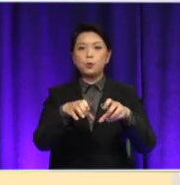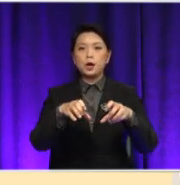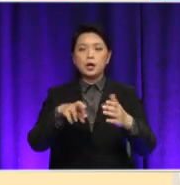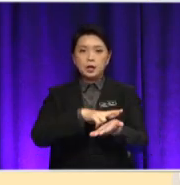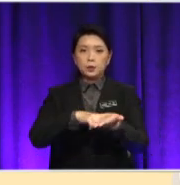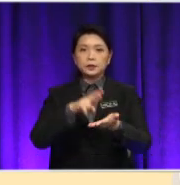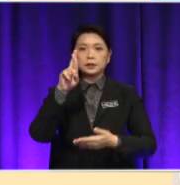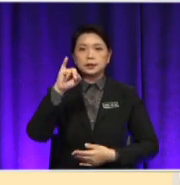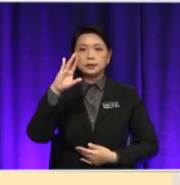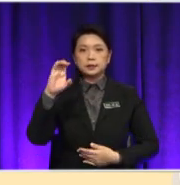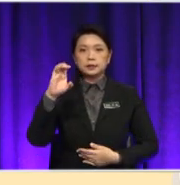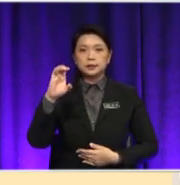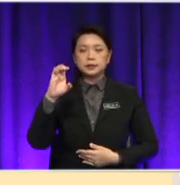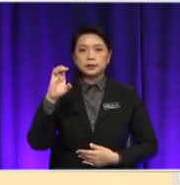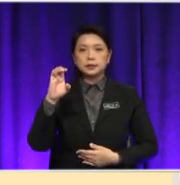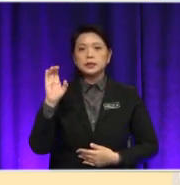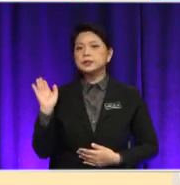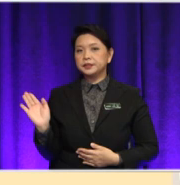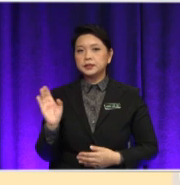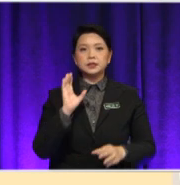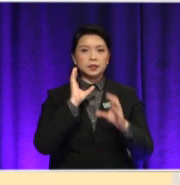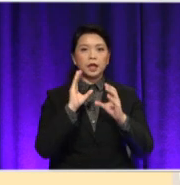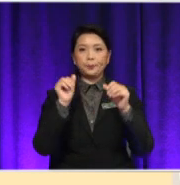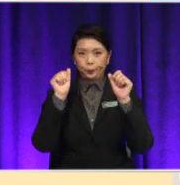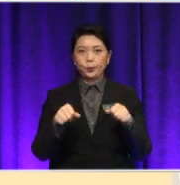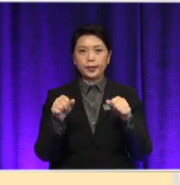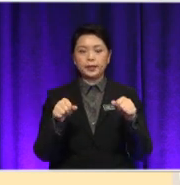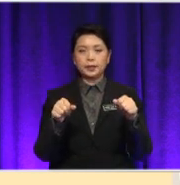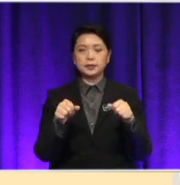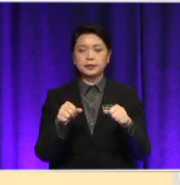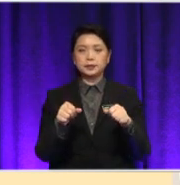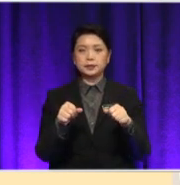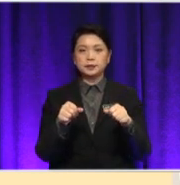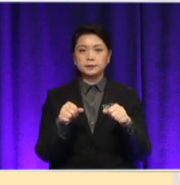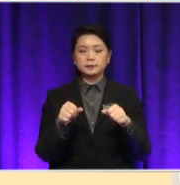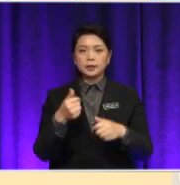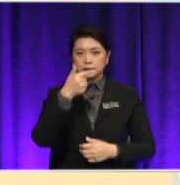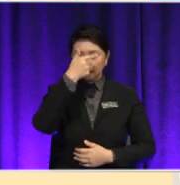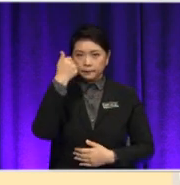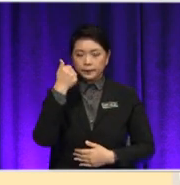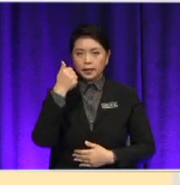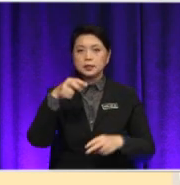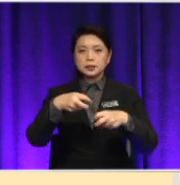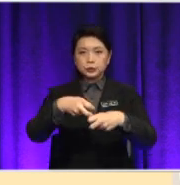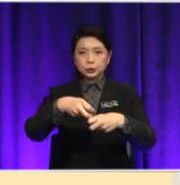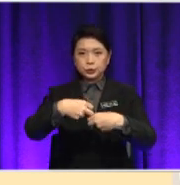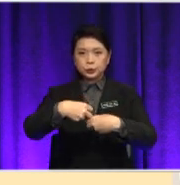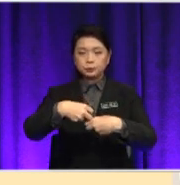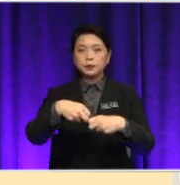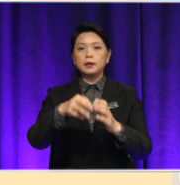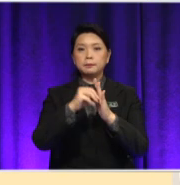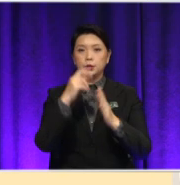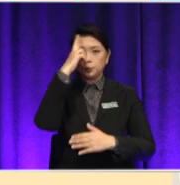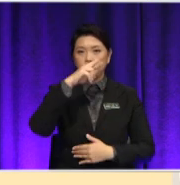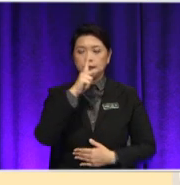Dania? Artinya boleh, cikgu. Boleh. Kenapa? Sebab tersilio ni merupakan